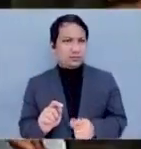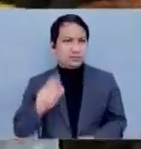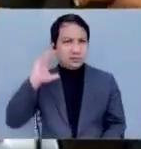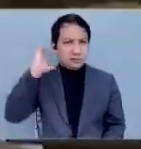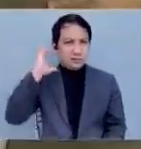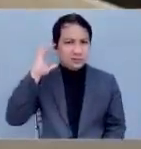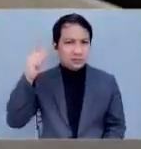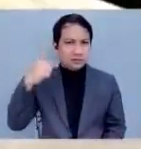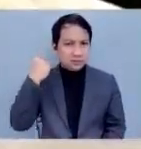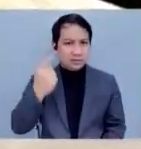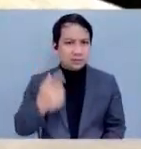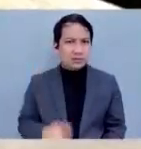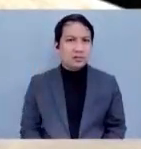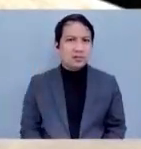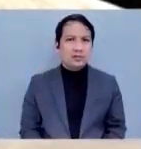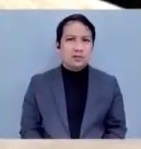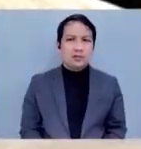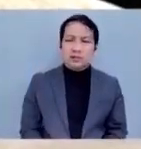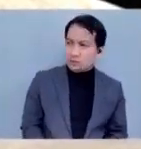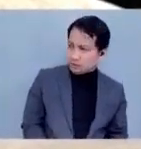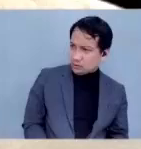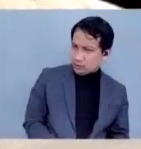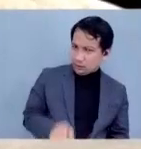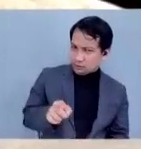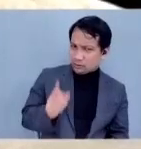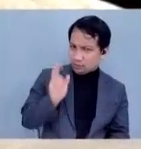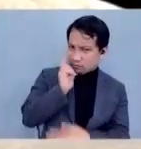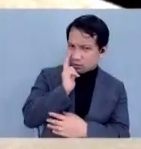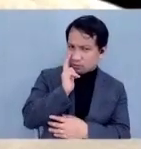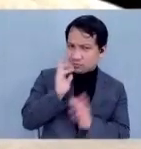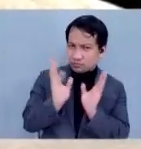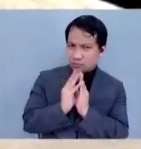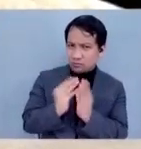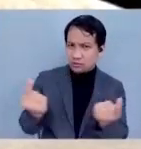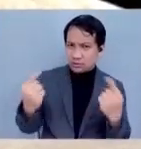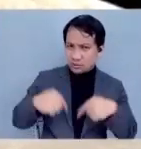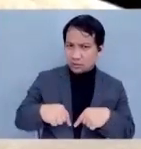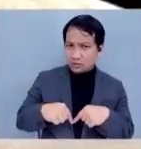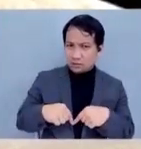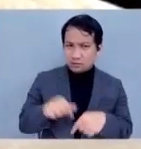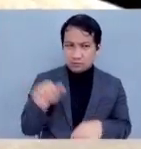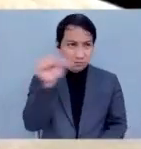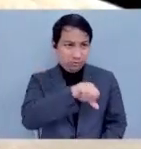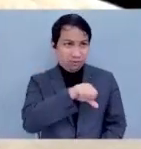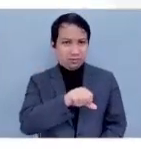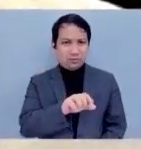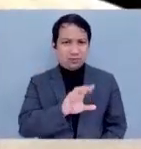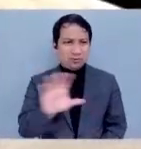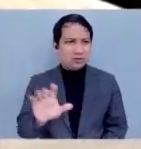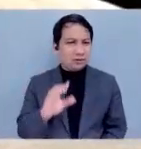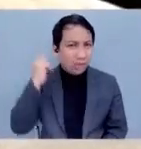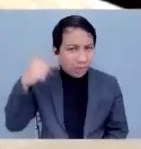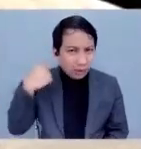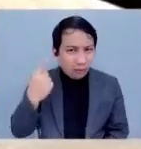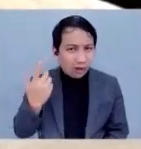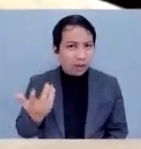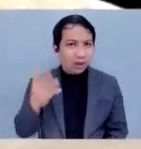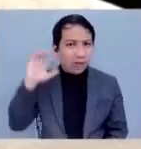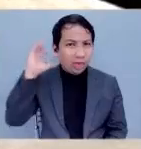namang police o pati military na magkipag-meeting sa akin to destab? They must be crazy. It's either